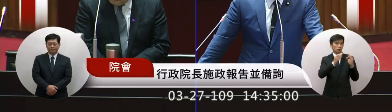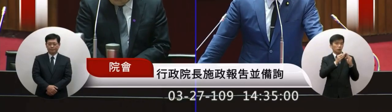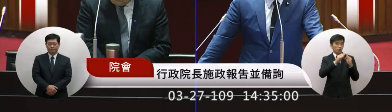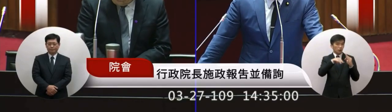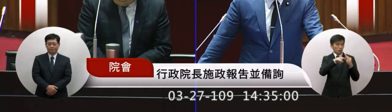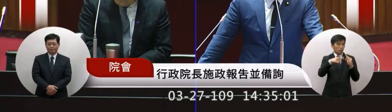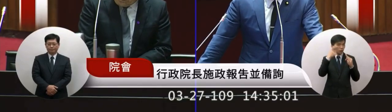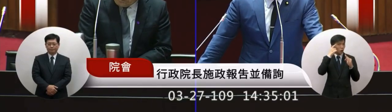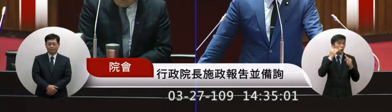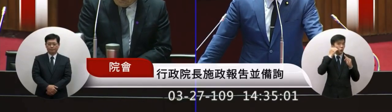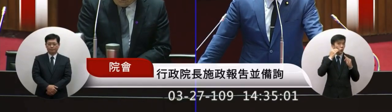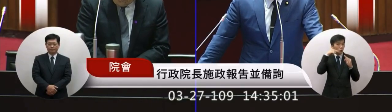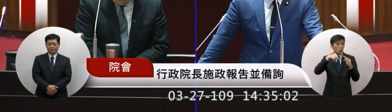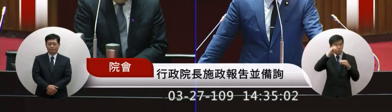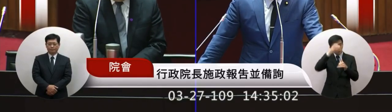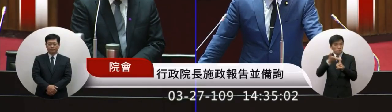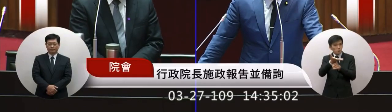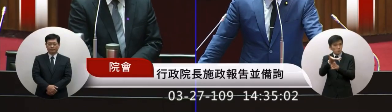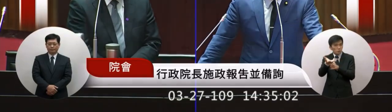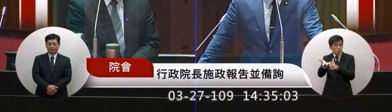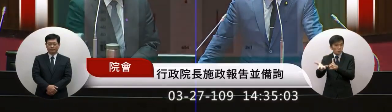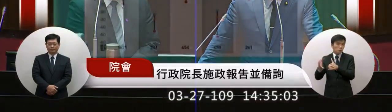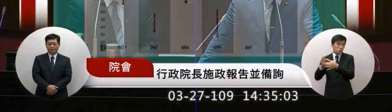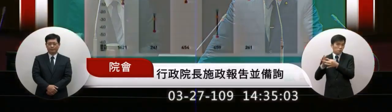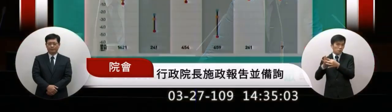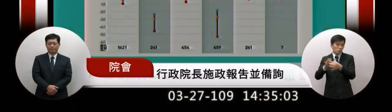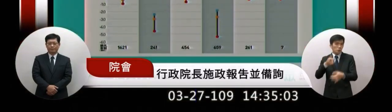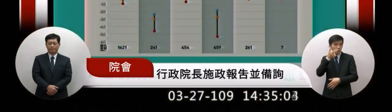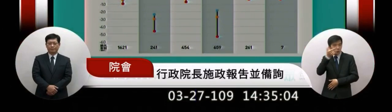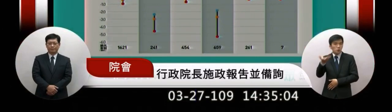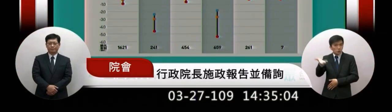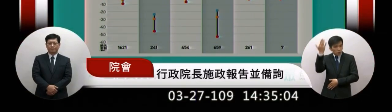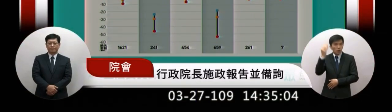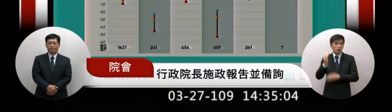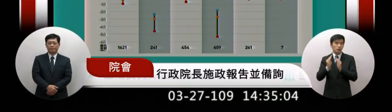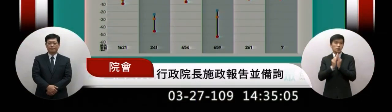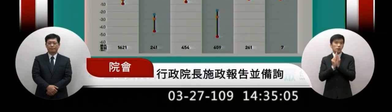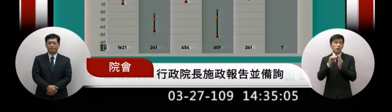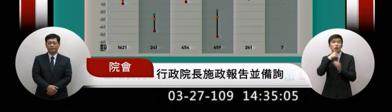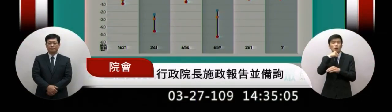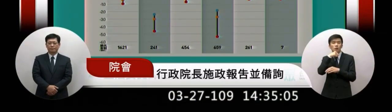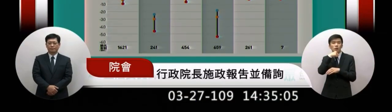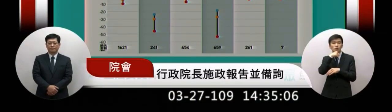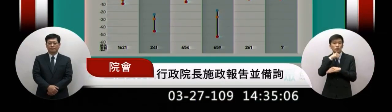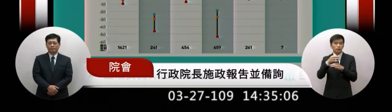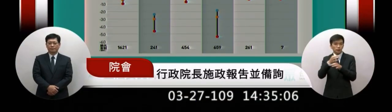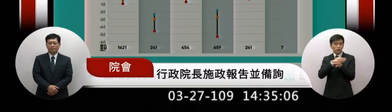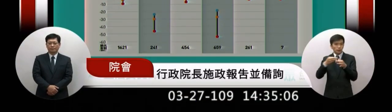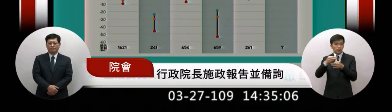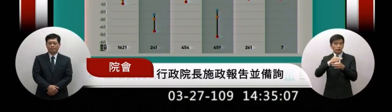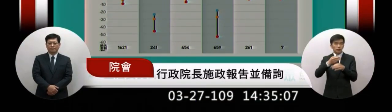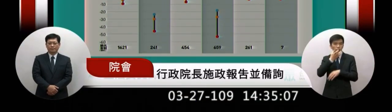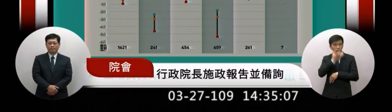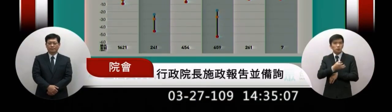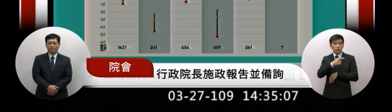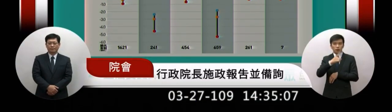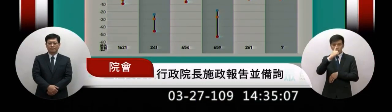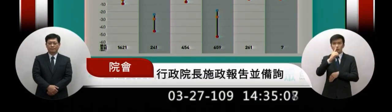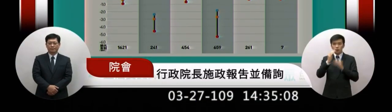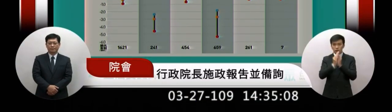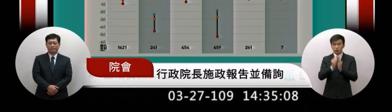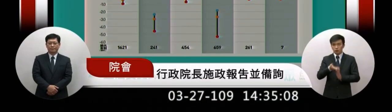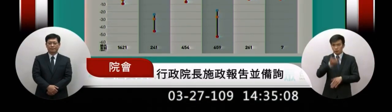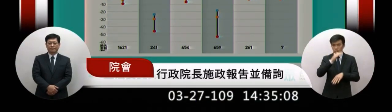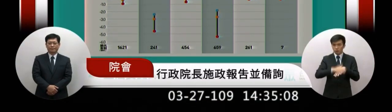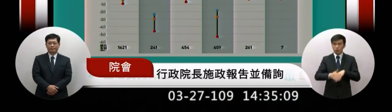持续6个月，台湾整体的经济可能损失超过1兆台币。那万一真的疫情持续了18个月，政府应该要